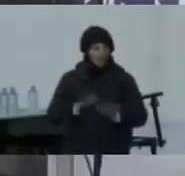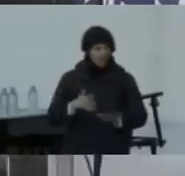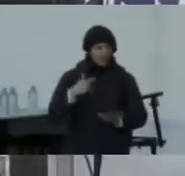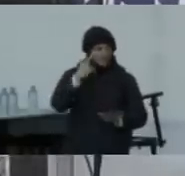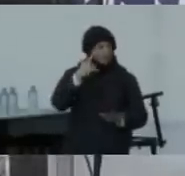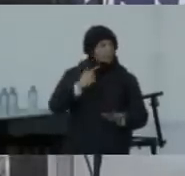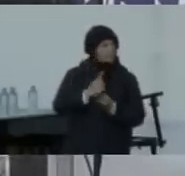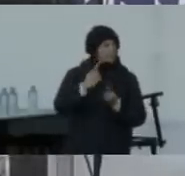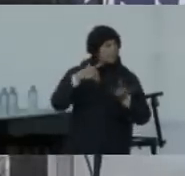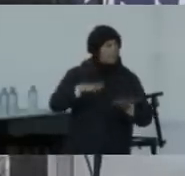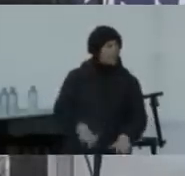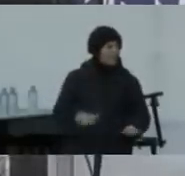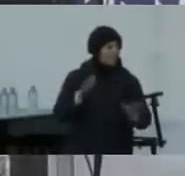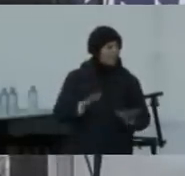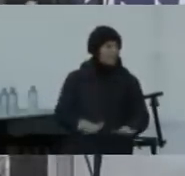mi devo calmare.